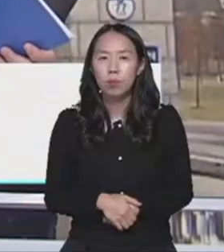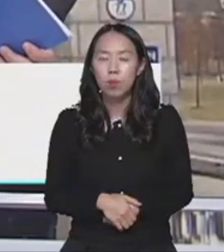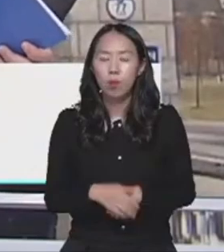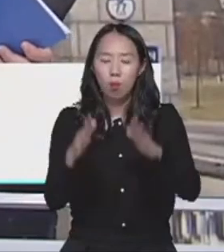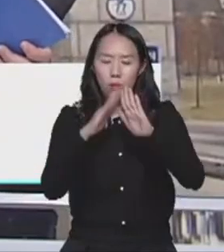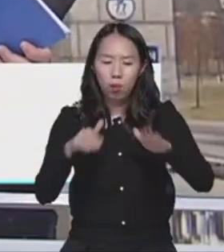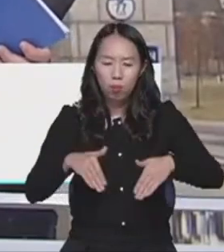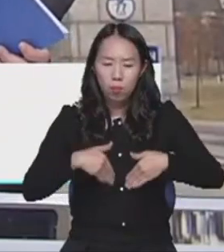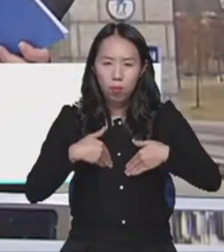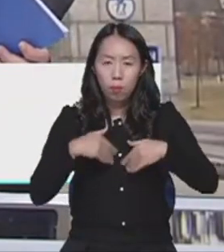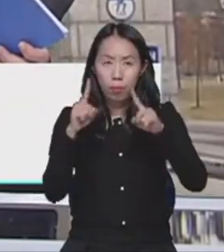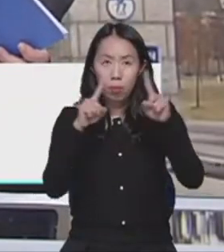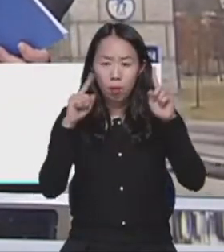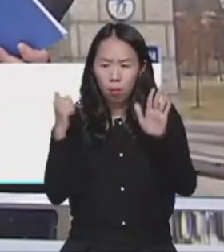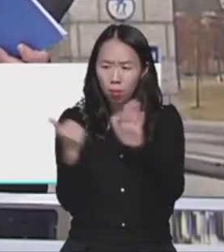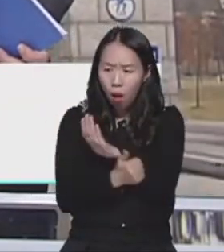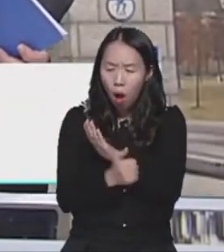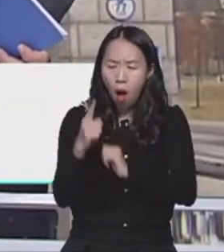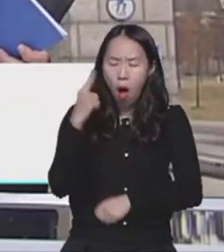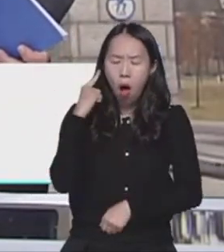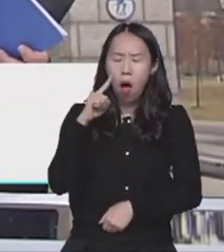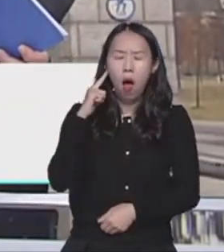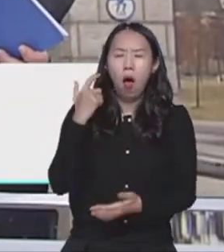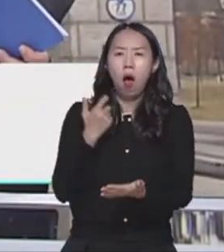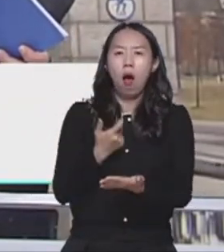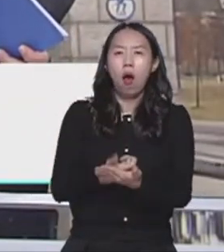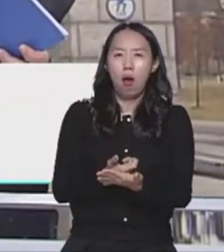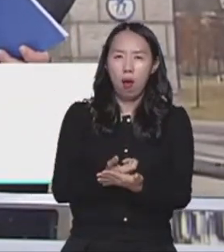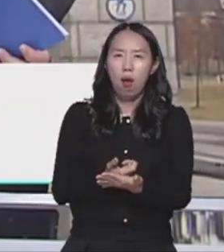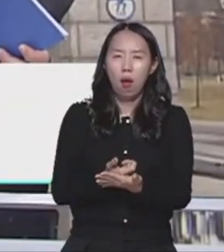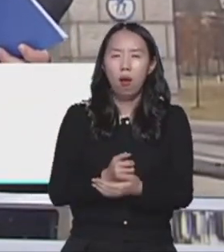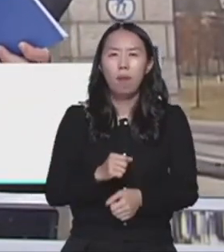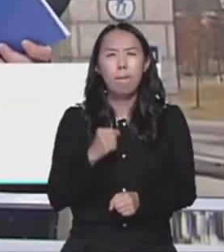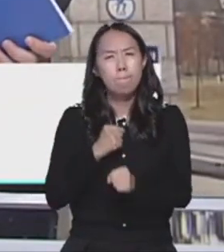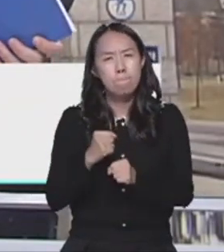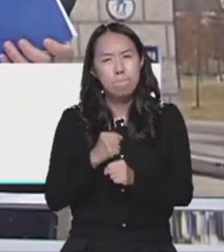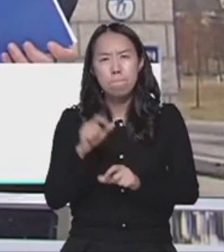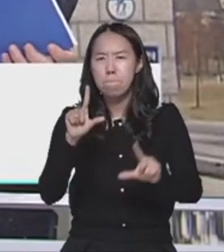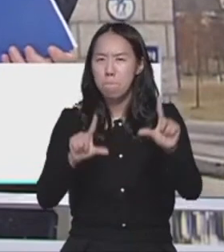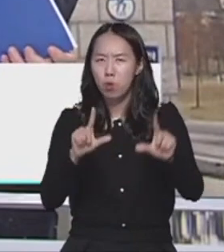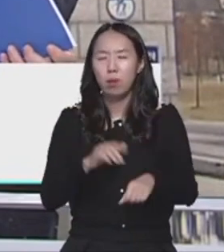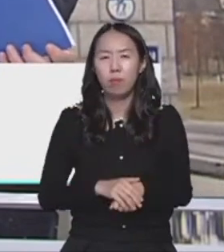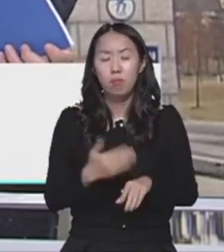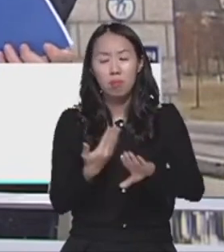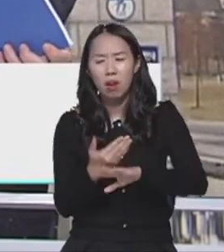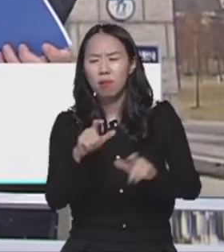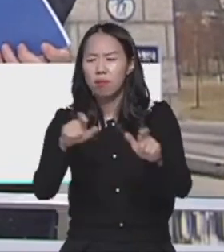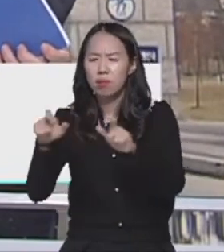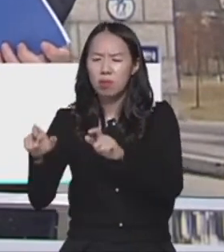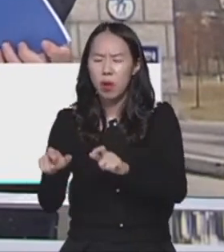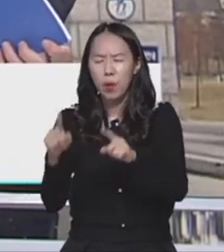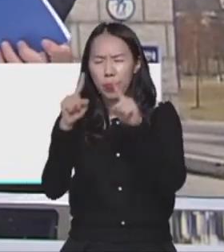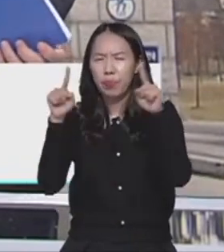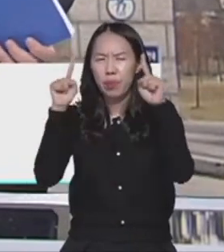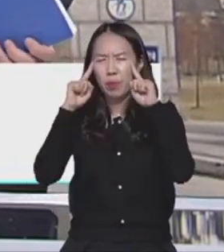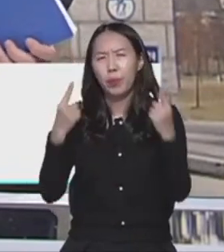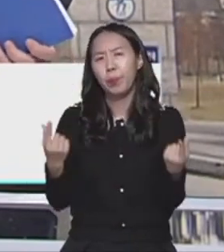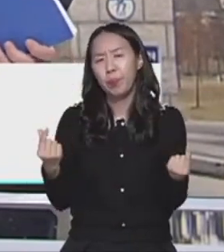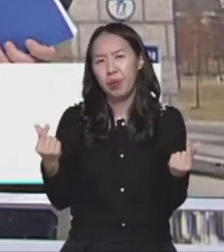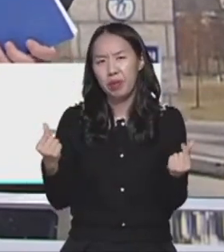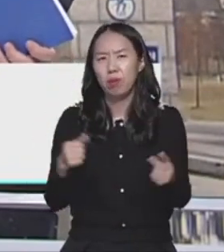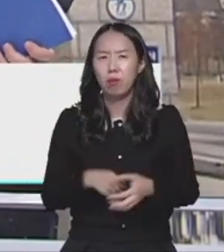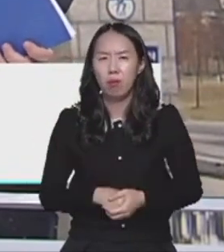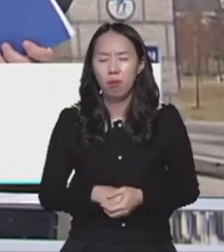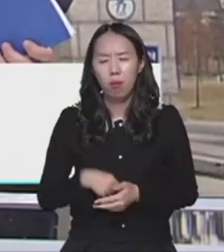전남대는 충격적인 탈락 소식에 당혹스러운 기색을 감추지 못하고 있습니다 다른 지역 대학들 역시 마찬가지인데요